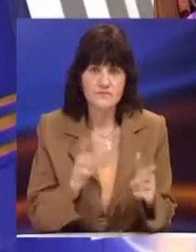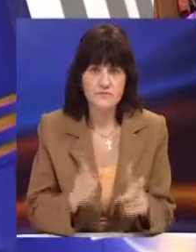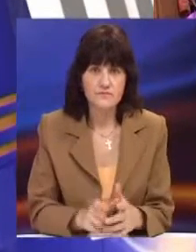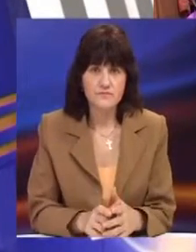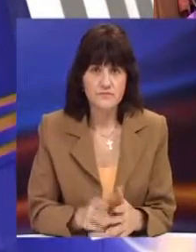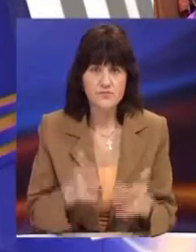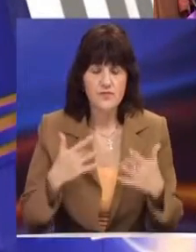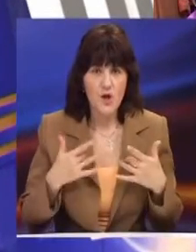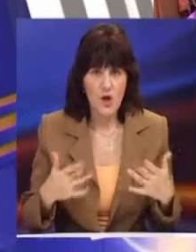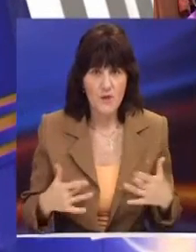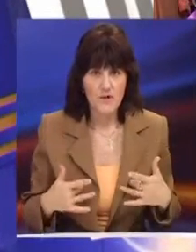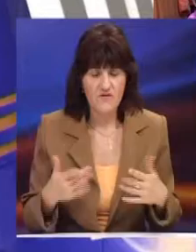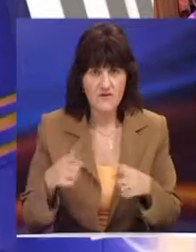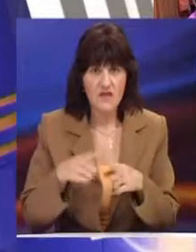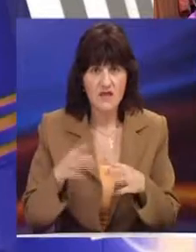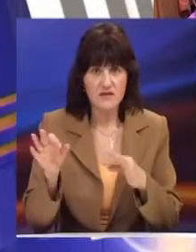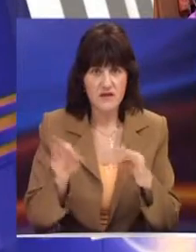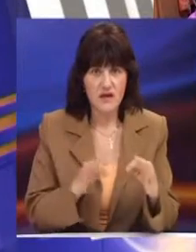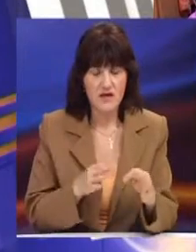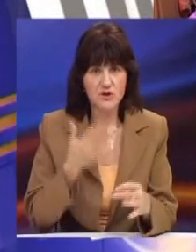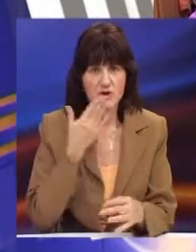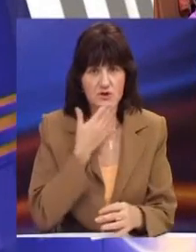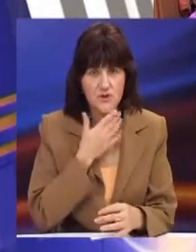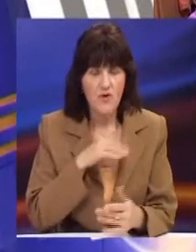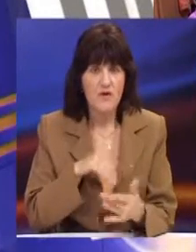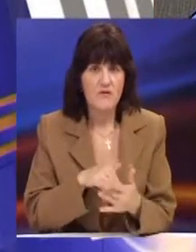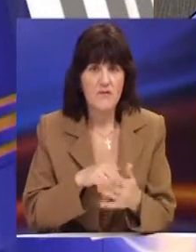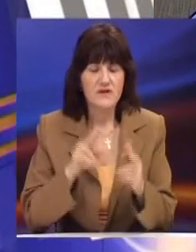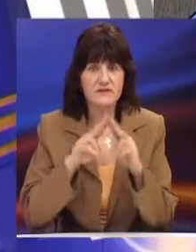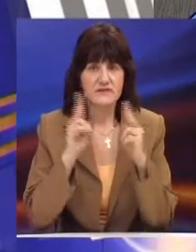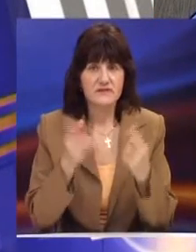zabavno. Profesori Hemijsko-tehnološke škole došli su na ideju da